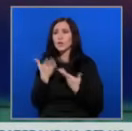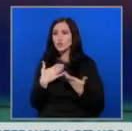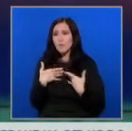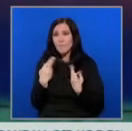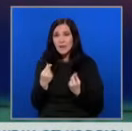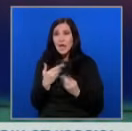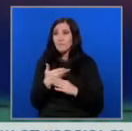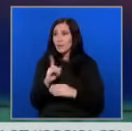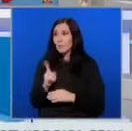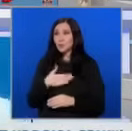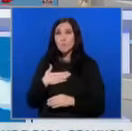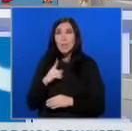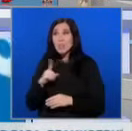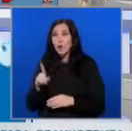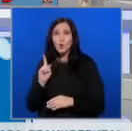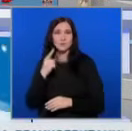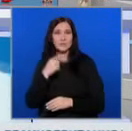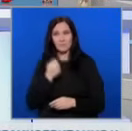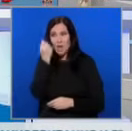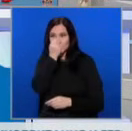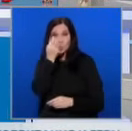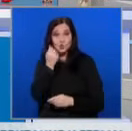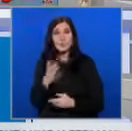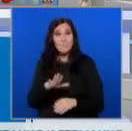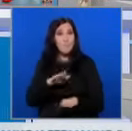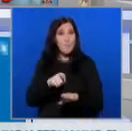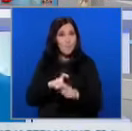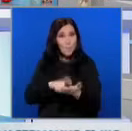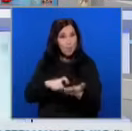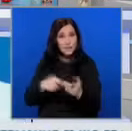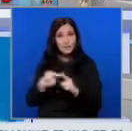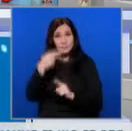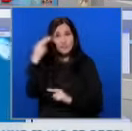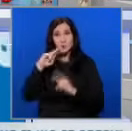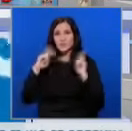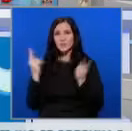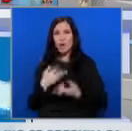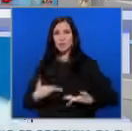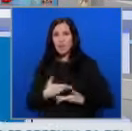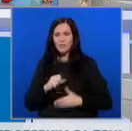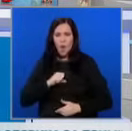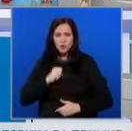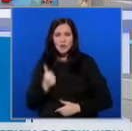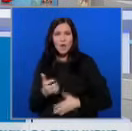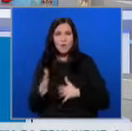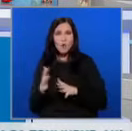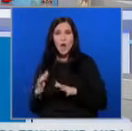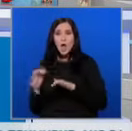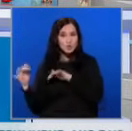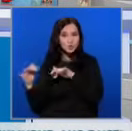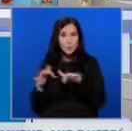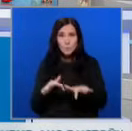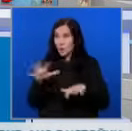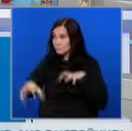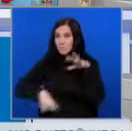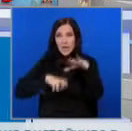да се изкуши да посегне. Към темите от света, гладни и отчаяни хора штурмуваха и разграбиха камиони с помощи,